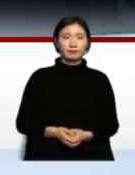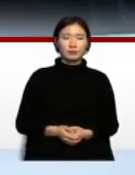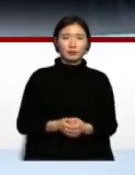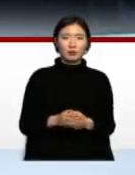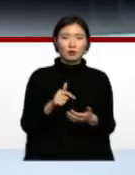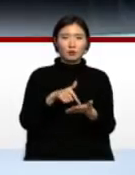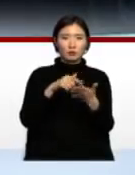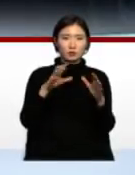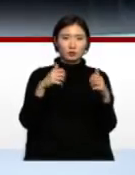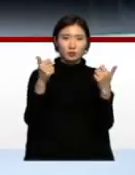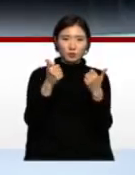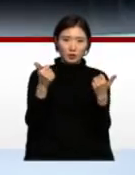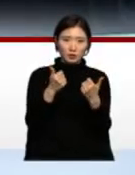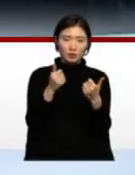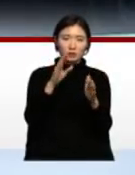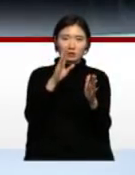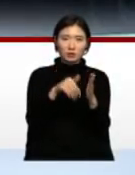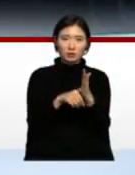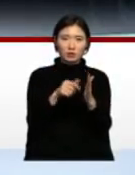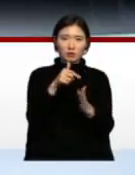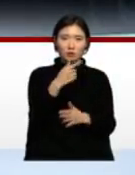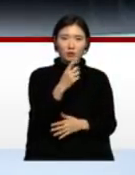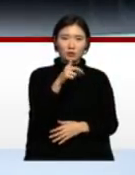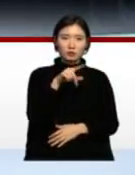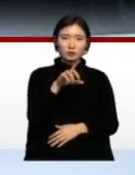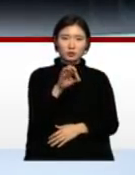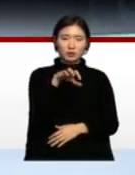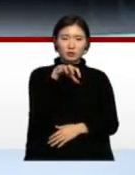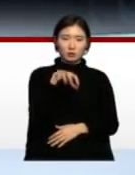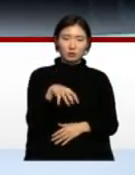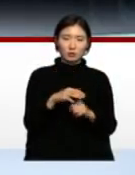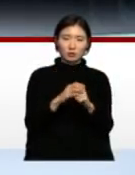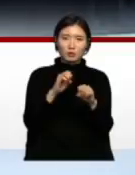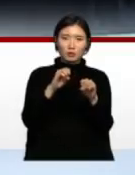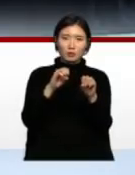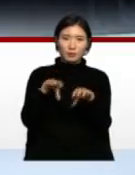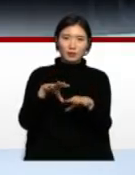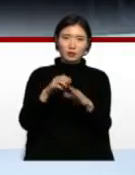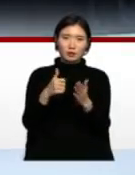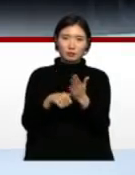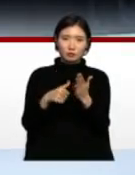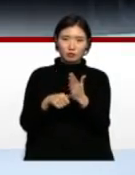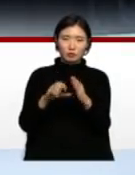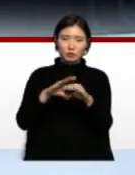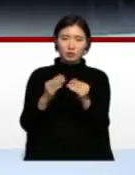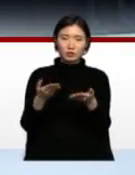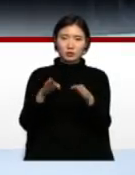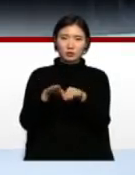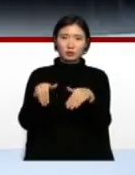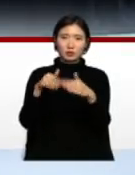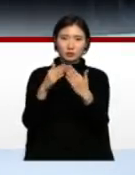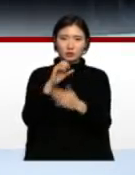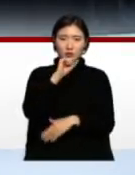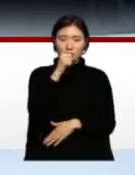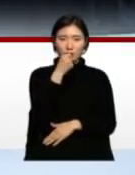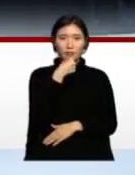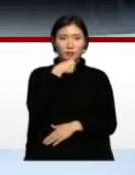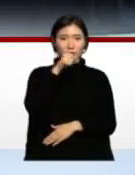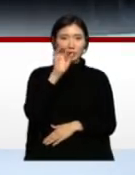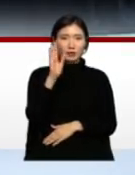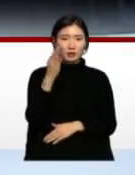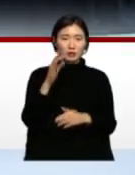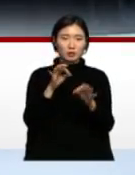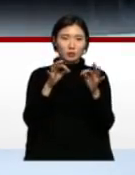지난달 광진구의회 본회의에서 광장동 폐기물 처리시설 설치 예산이 통과됐습니다. 그동안 폐기물